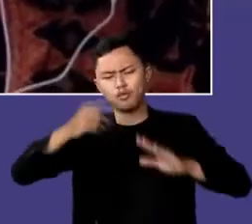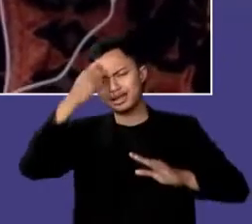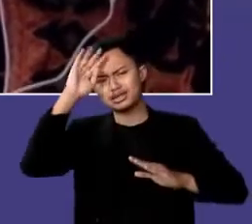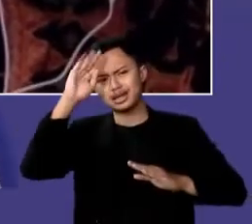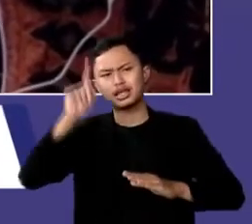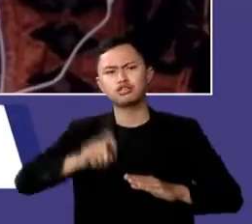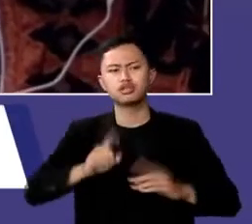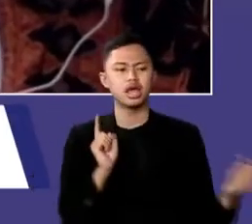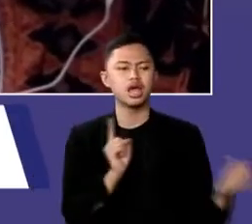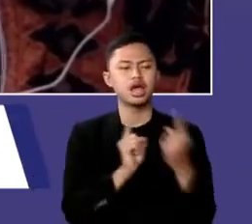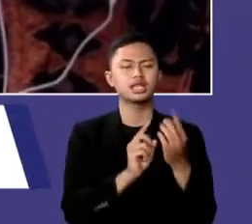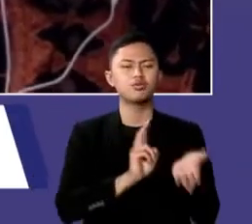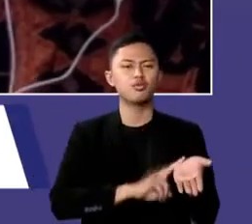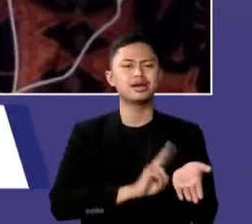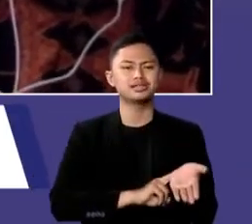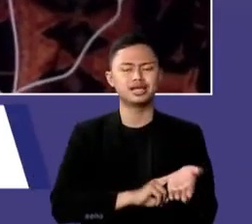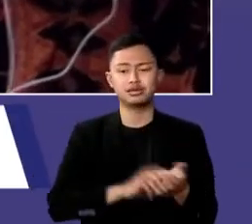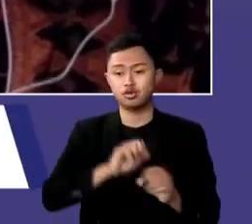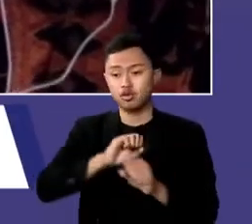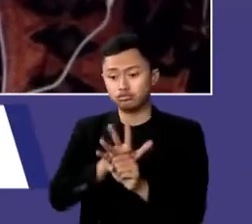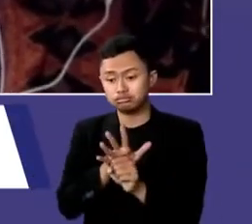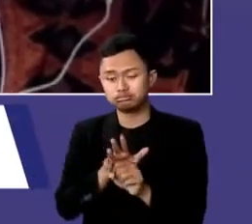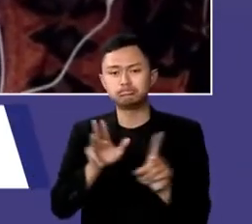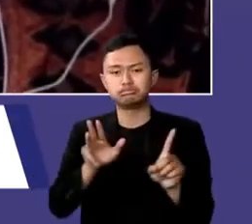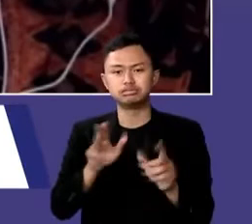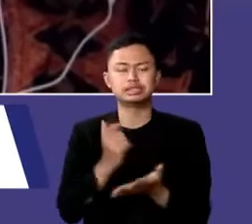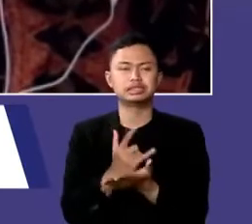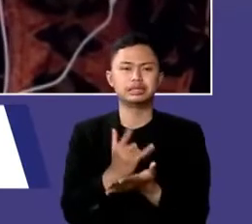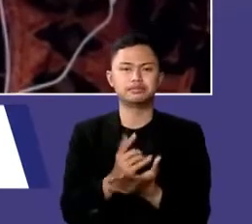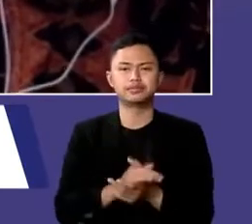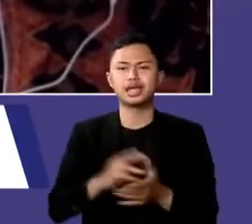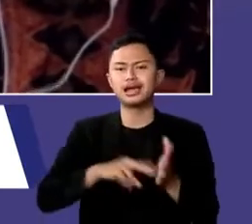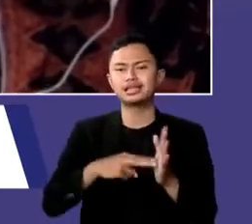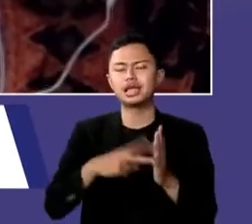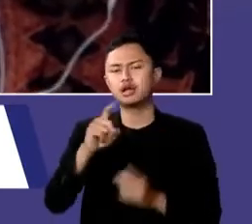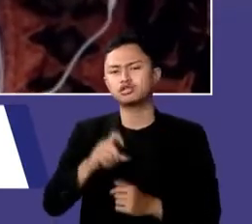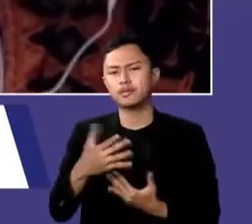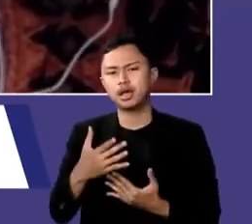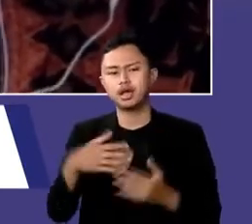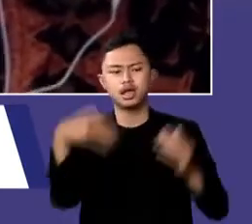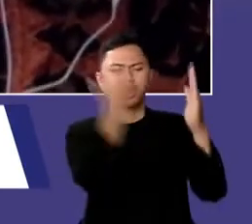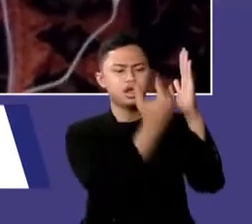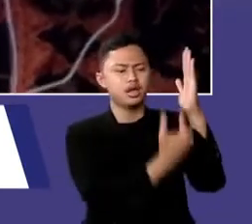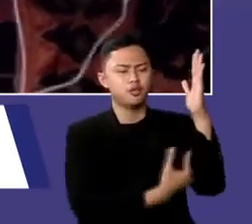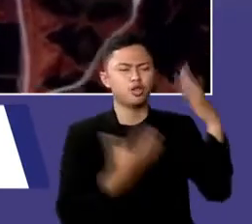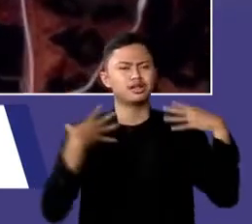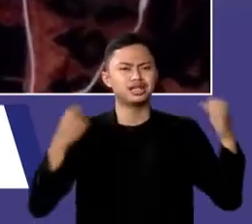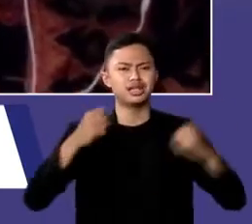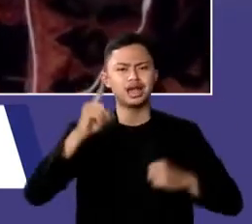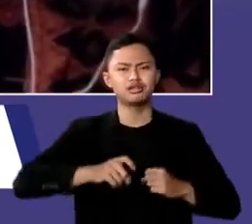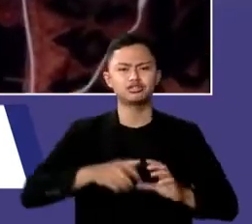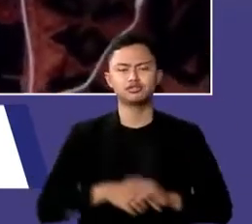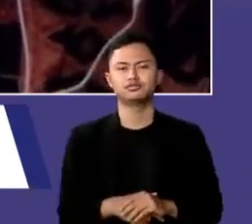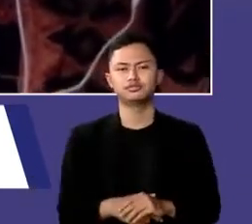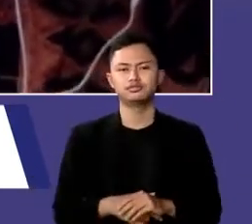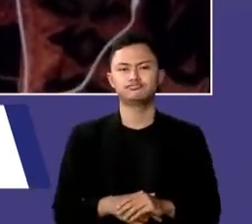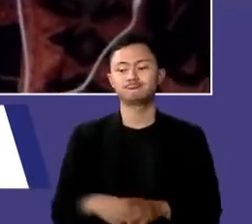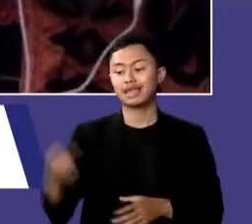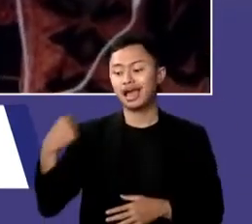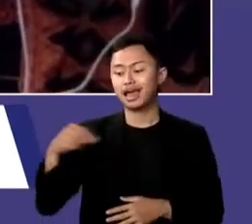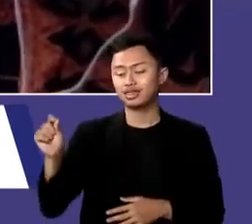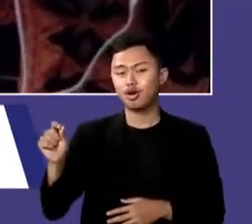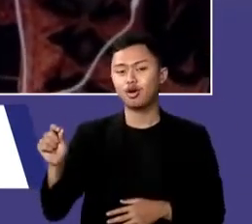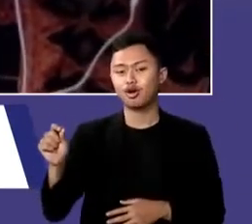eh pasien-pasien yang memang terkonfirmasi maka kita harus menjalankan portal kesehatan cluster yang